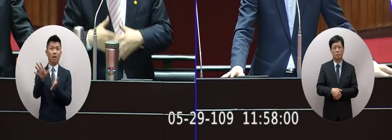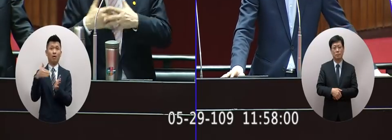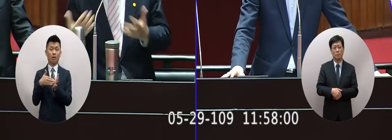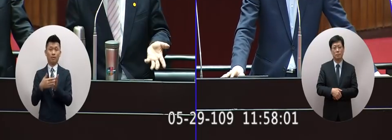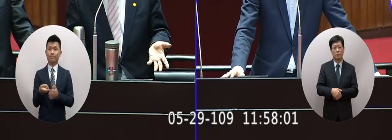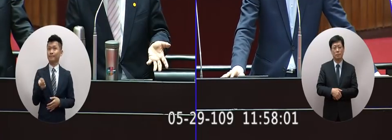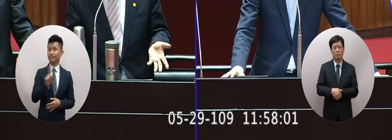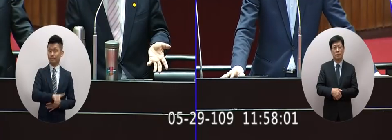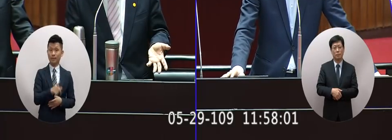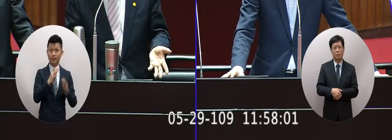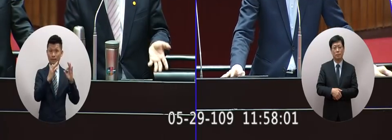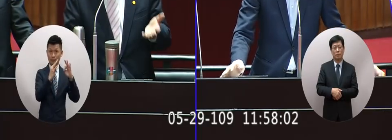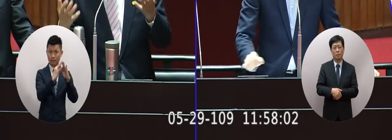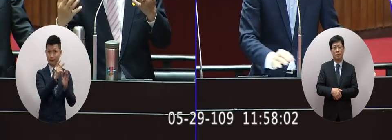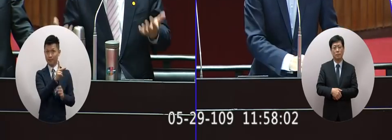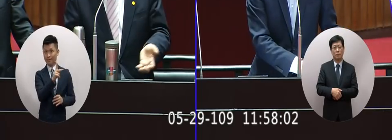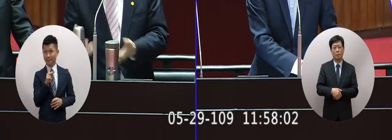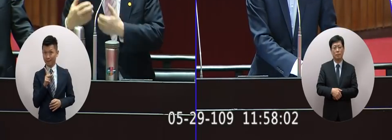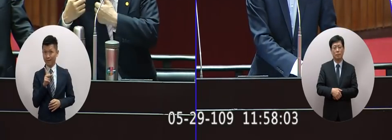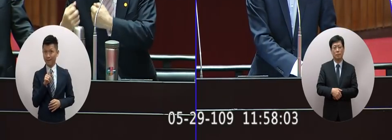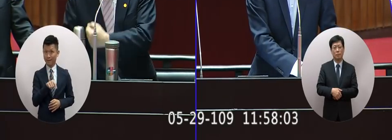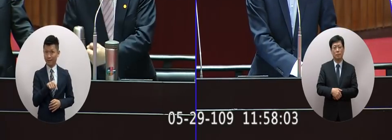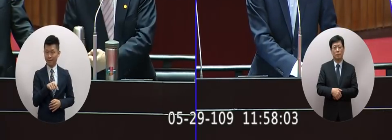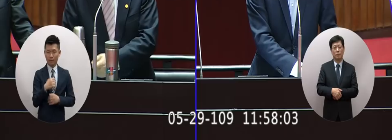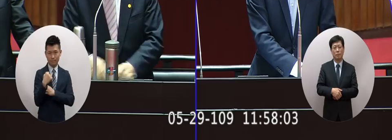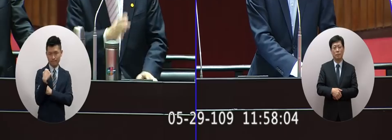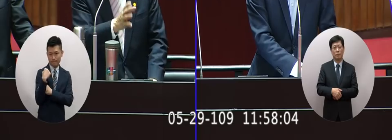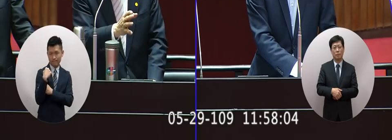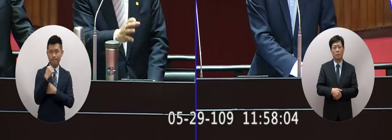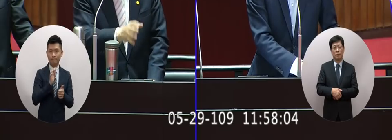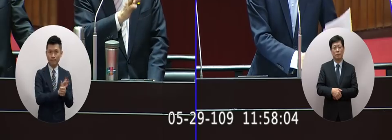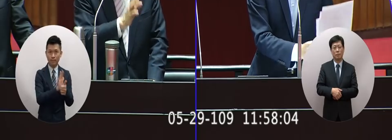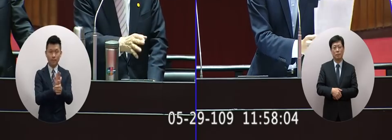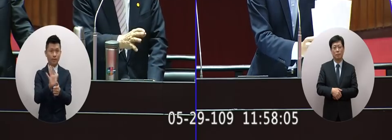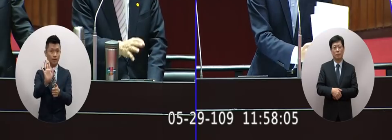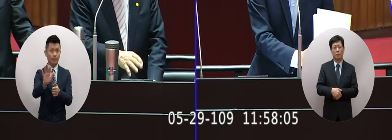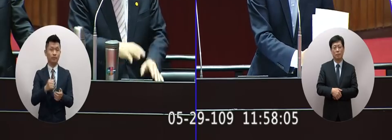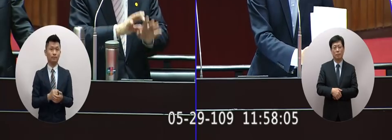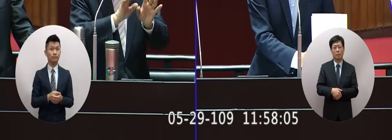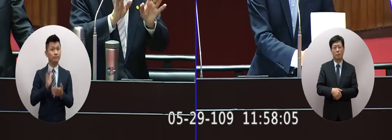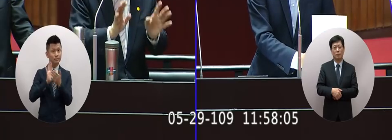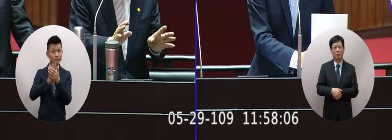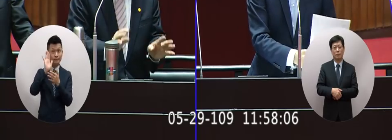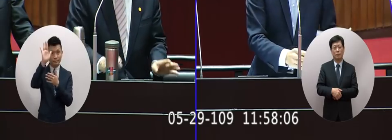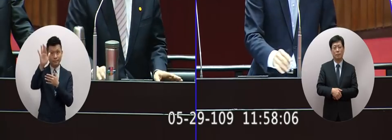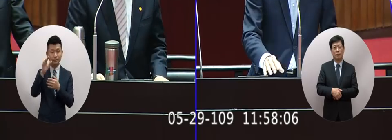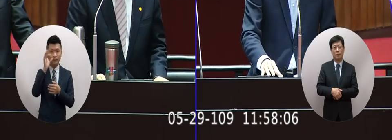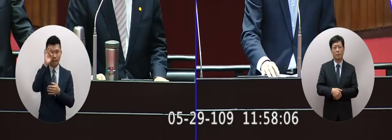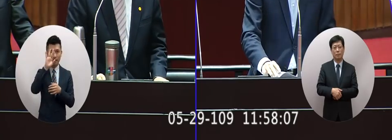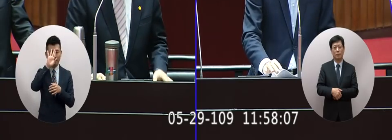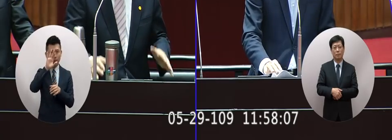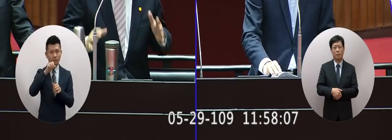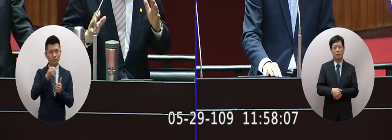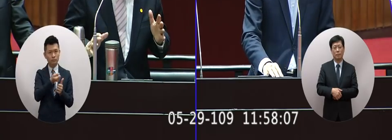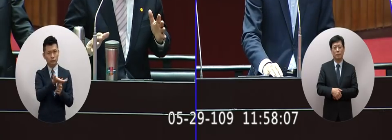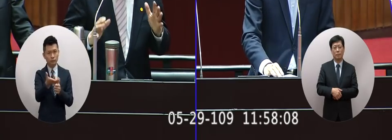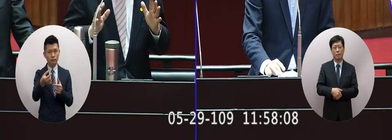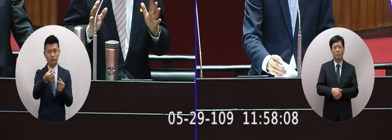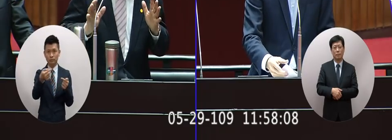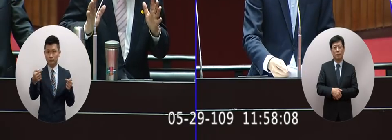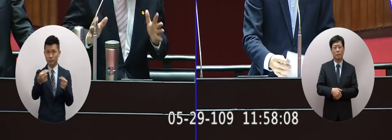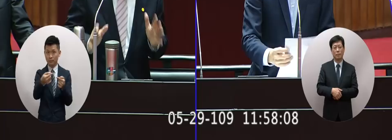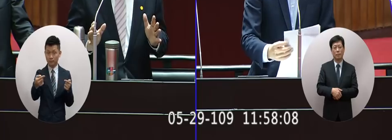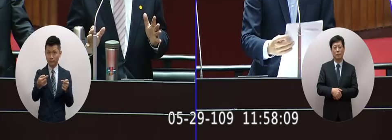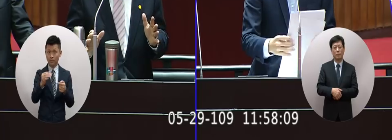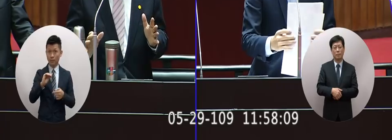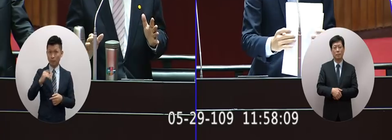外贷款的部分也我们努力来做。至于未来是疫情的变化，万一